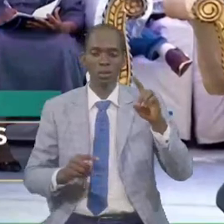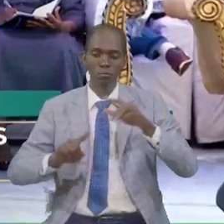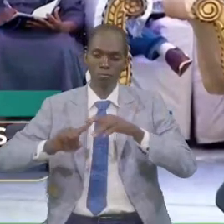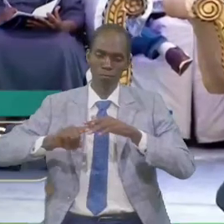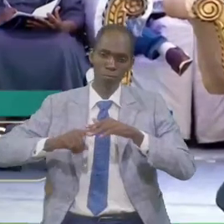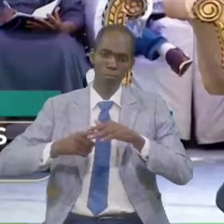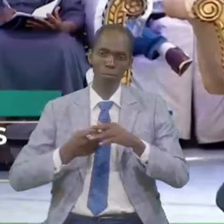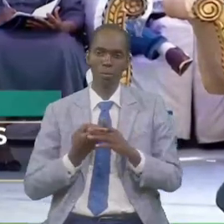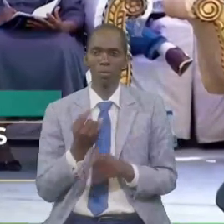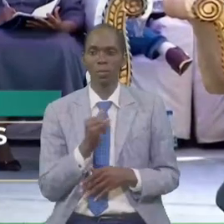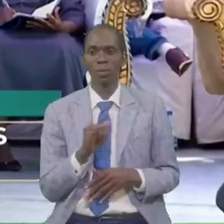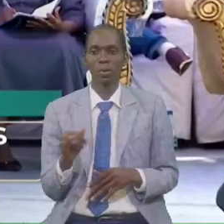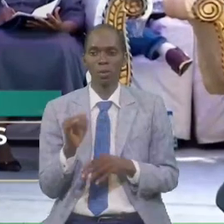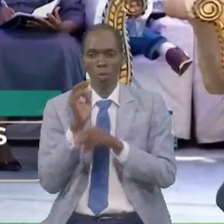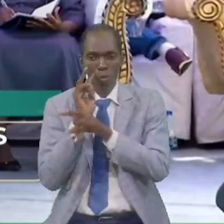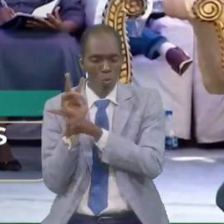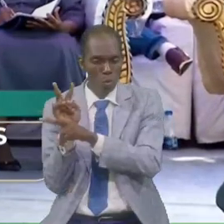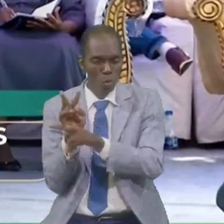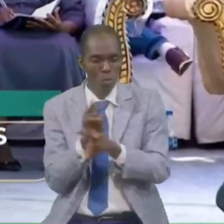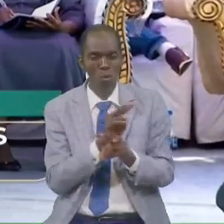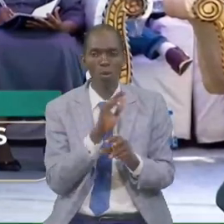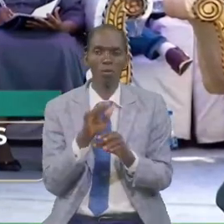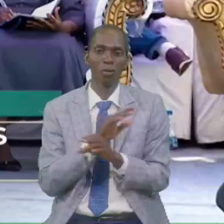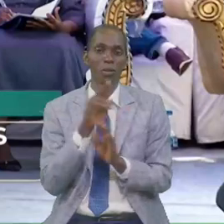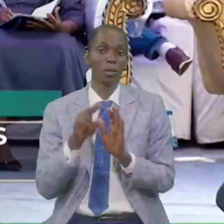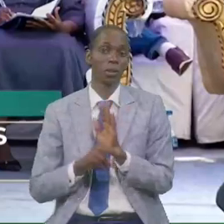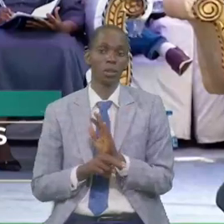la vigilance fondamentale.